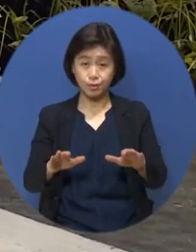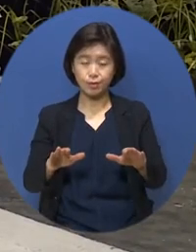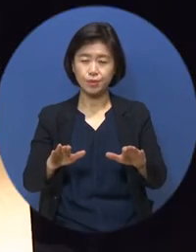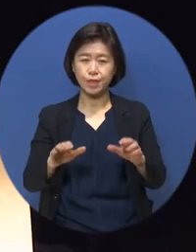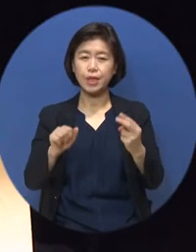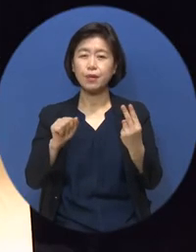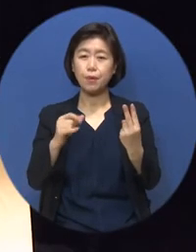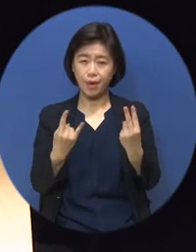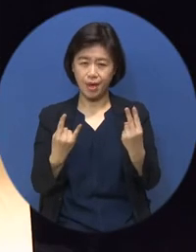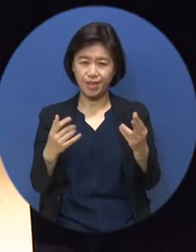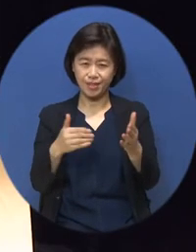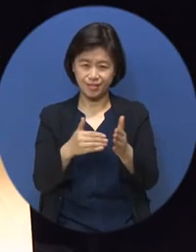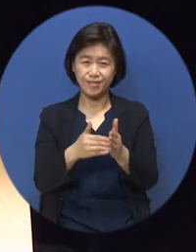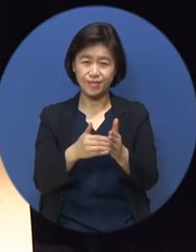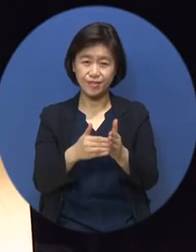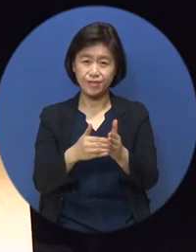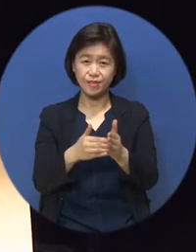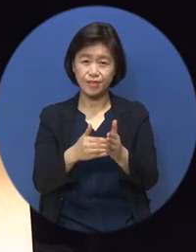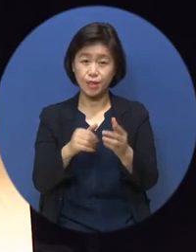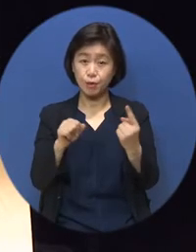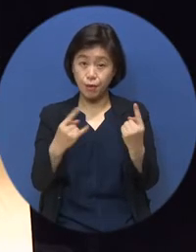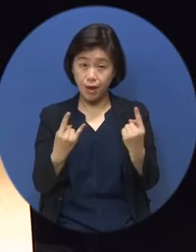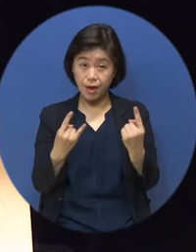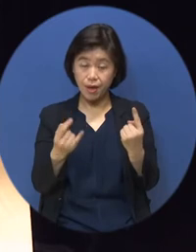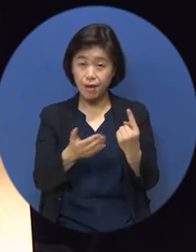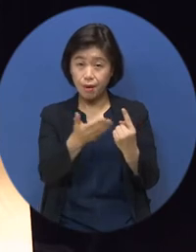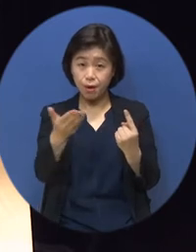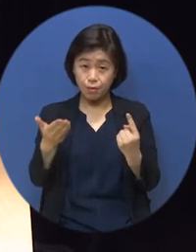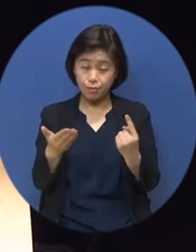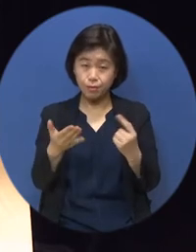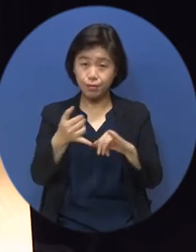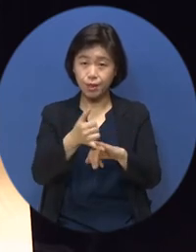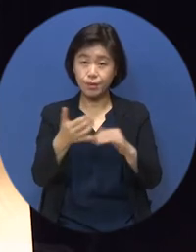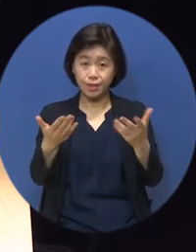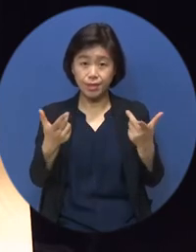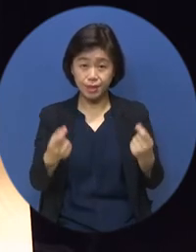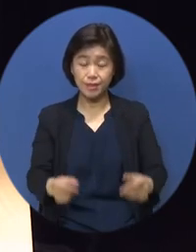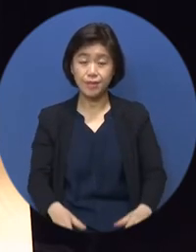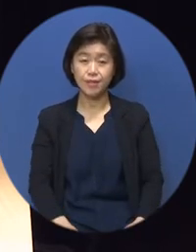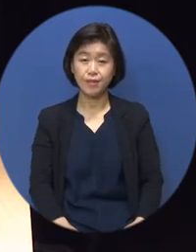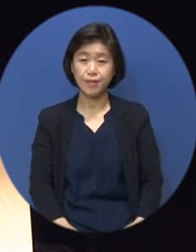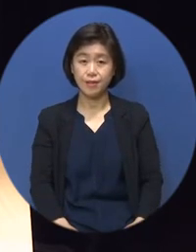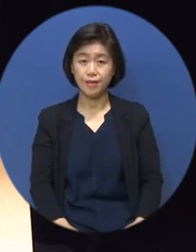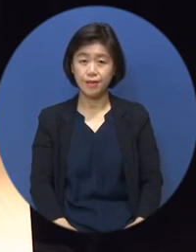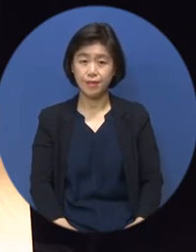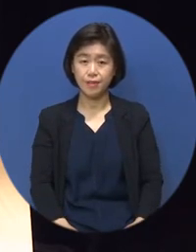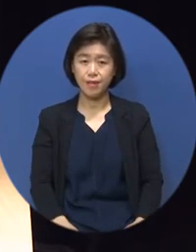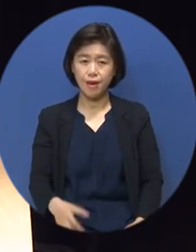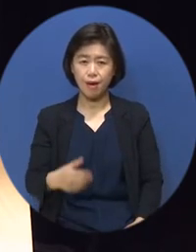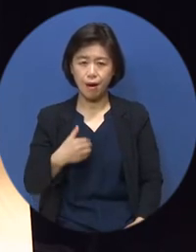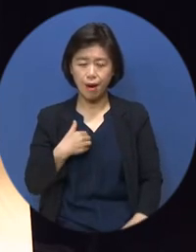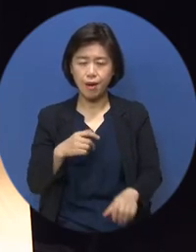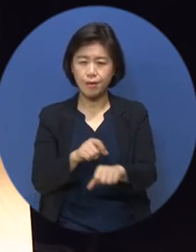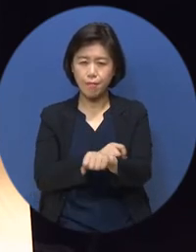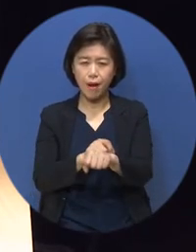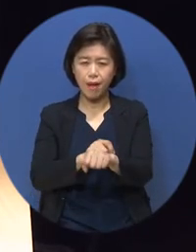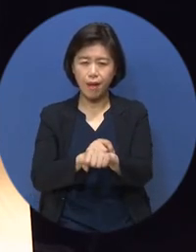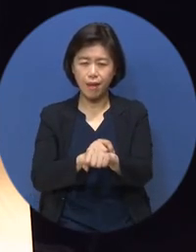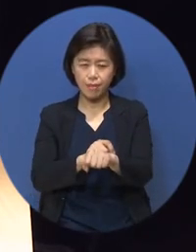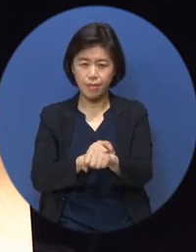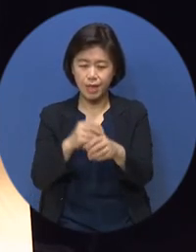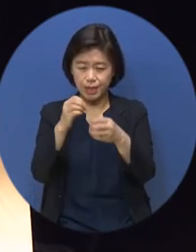2회였습니다. 1회에서 여러분과 약속드린 바와 같이 남다른 해석으로